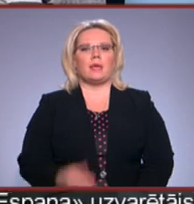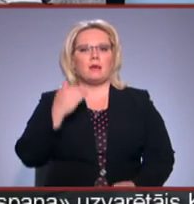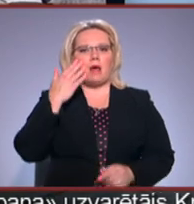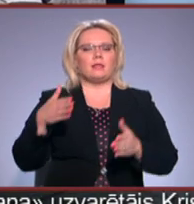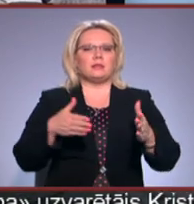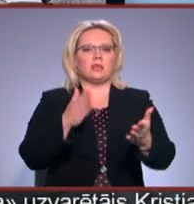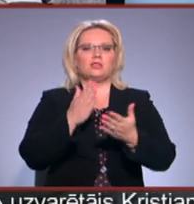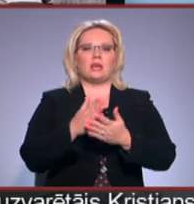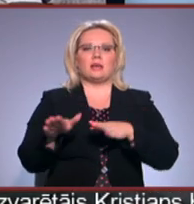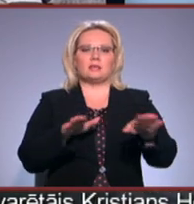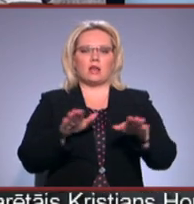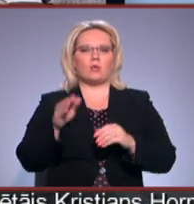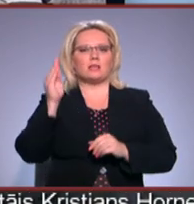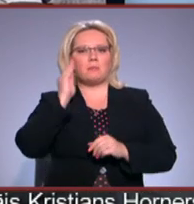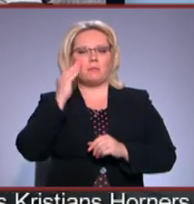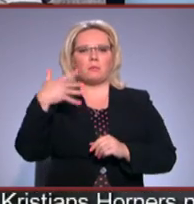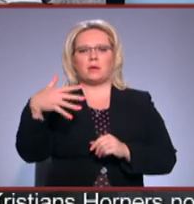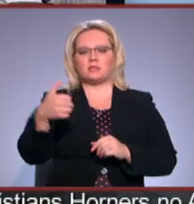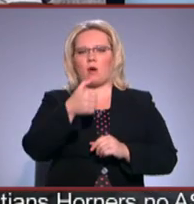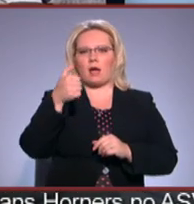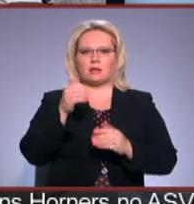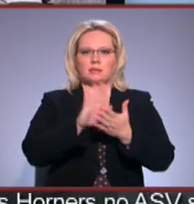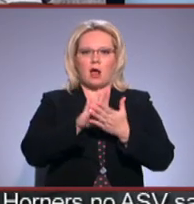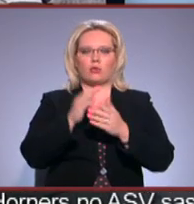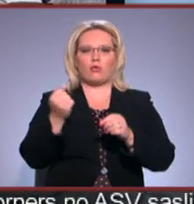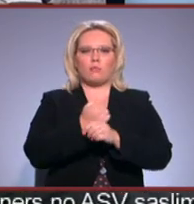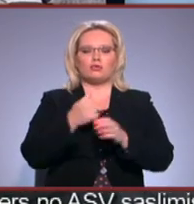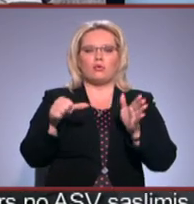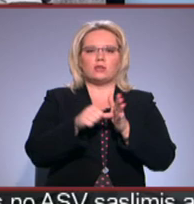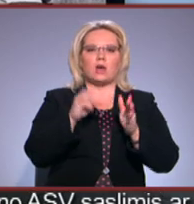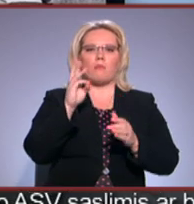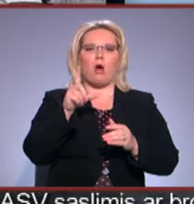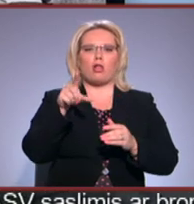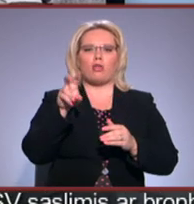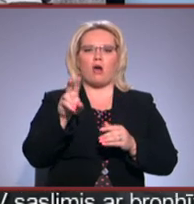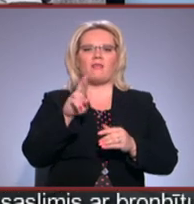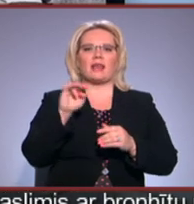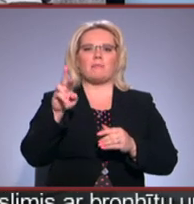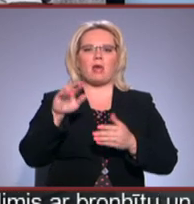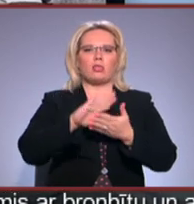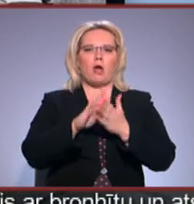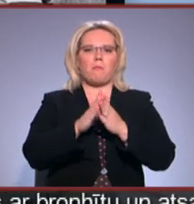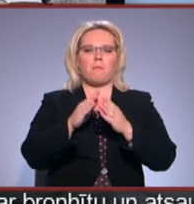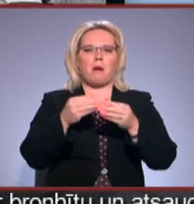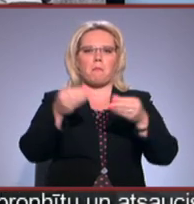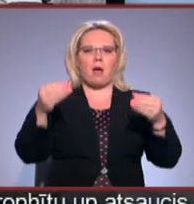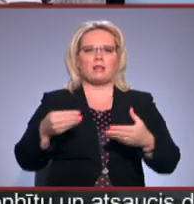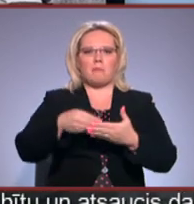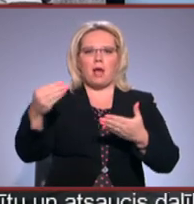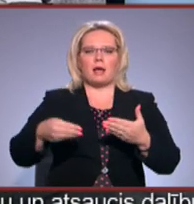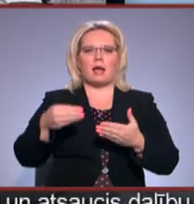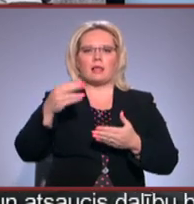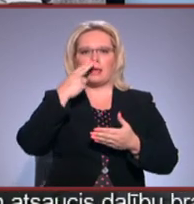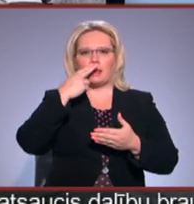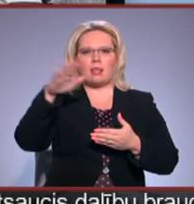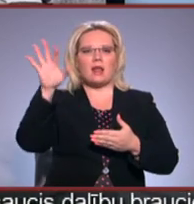Baltijas ceļš tika sarīkots, pieminot 50. Gadskārtu kopš noziedzīgā Molotova-Ribbentropa pakta parakstīšanas, kad Hitlera Vācija un